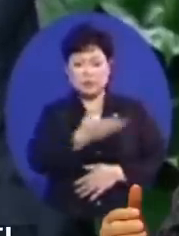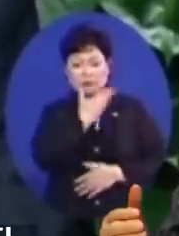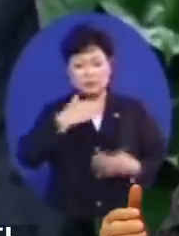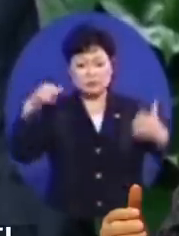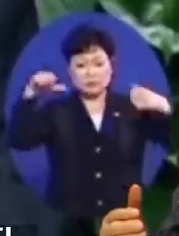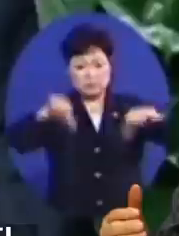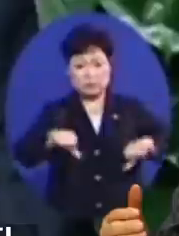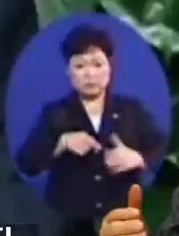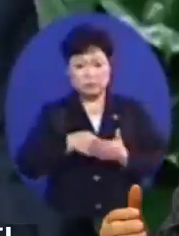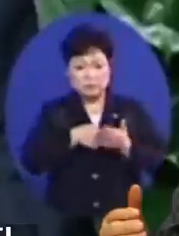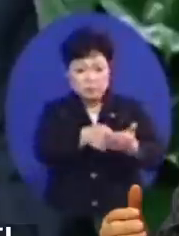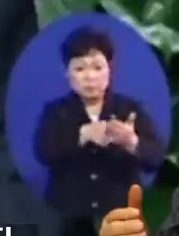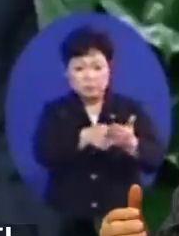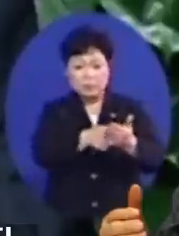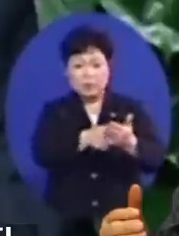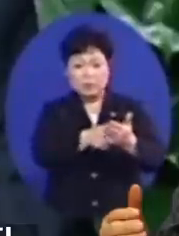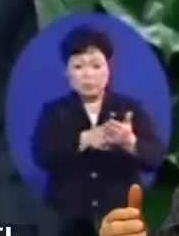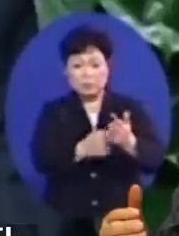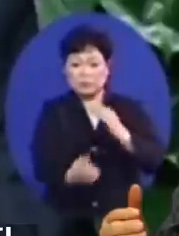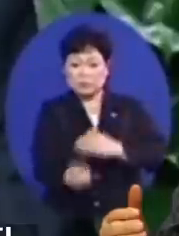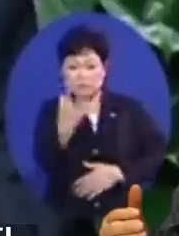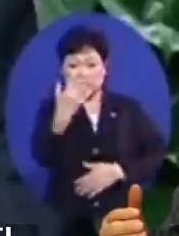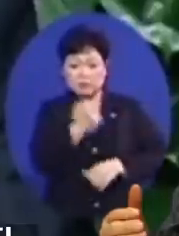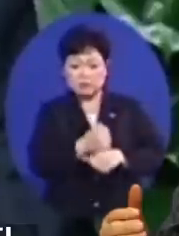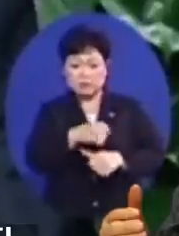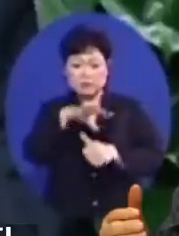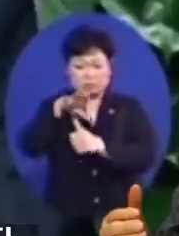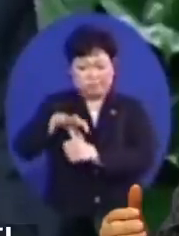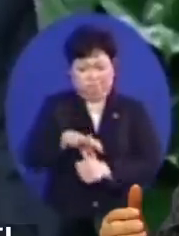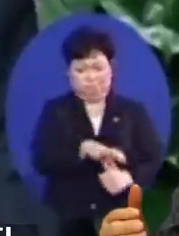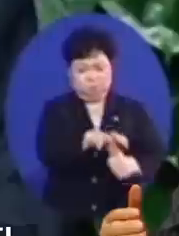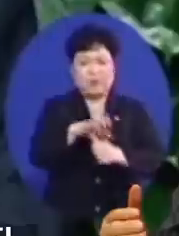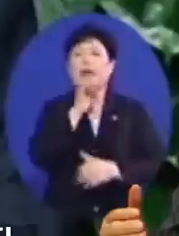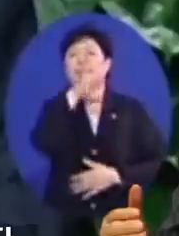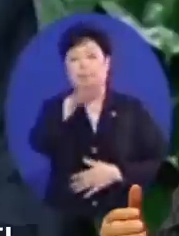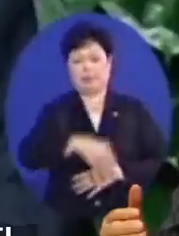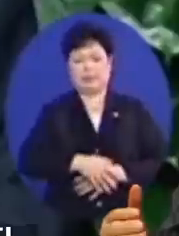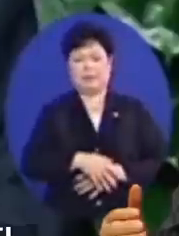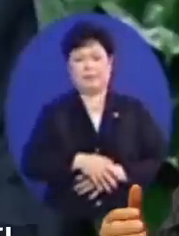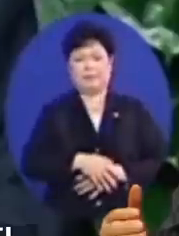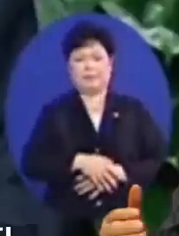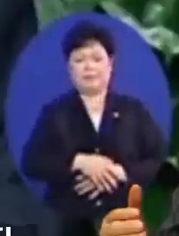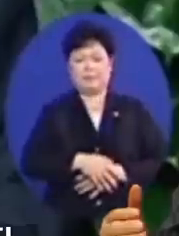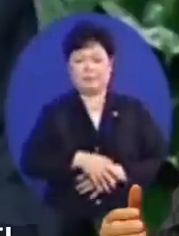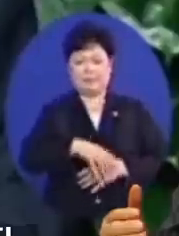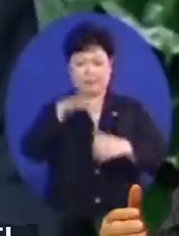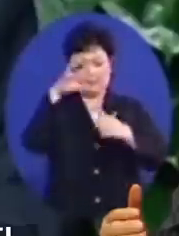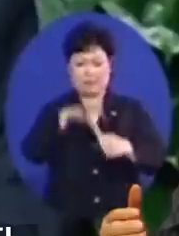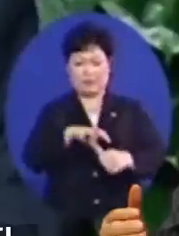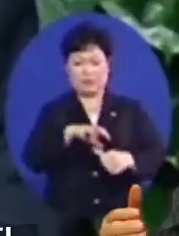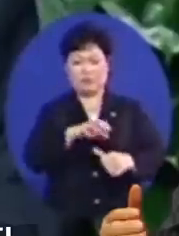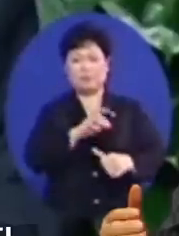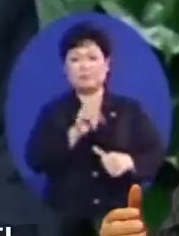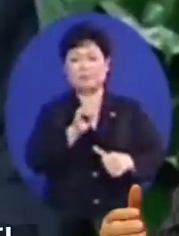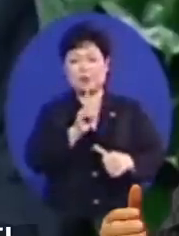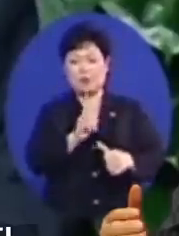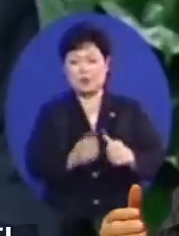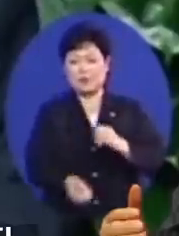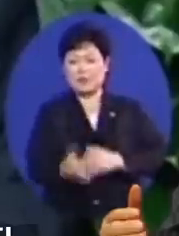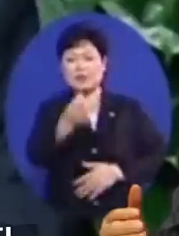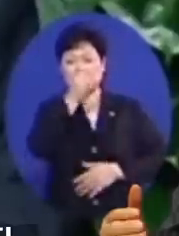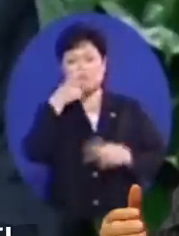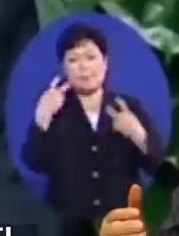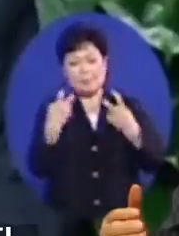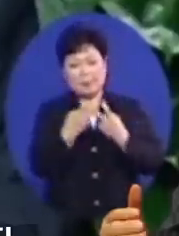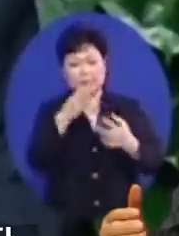이겨나가야지 저주에 짓눌리면 안 되는 것입니다. 그런데 저주를 이길 수 있는 이유도 성경